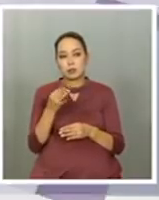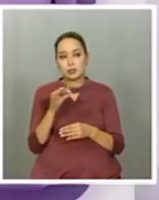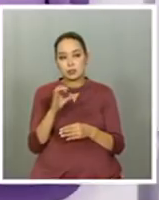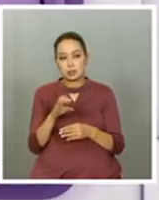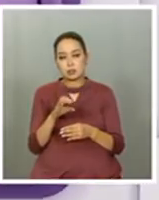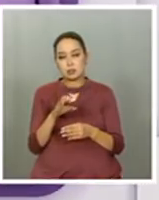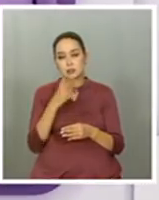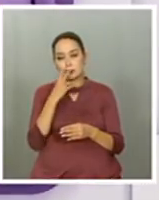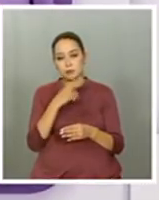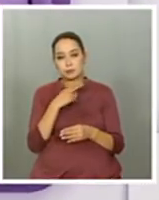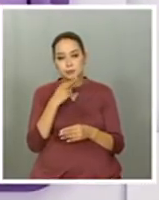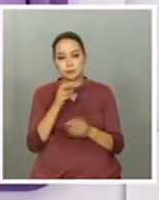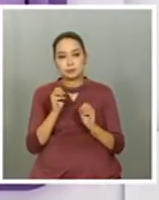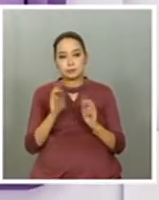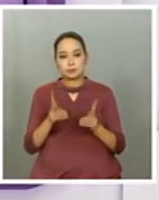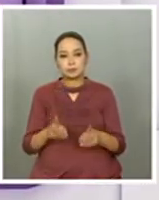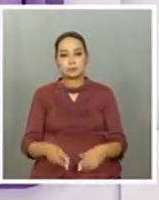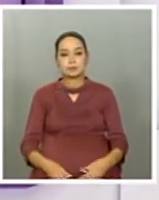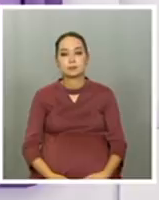қарастырайық.